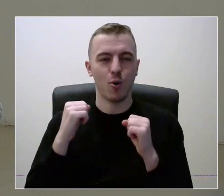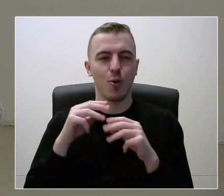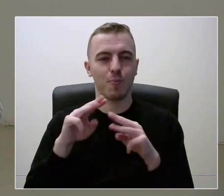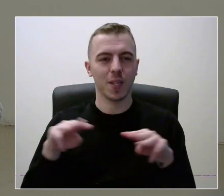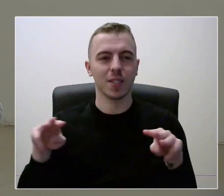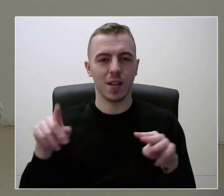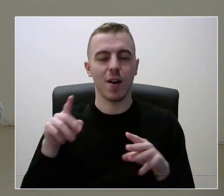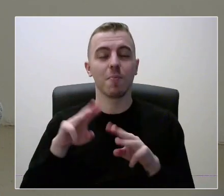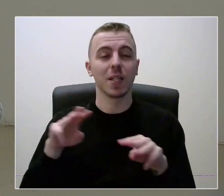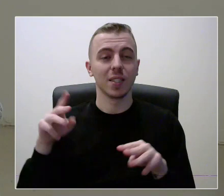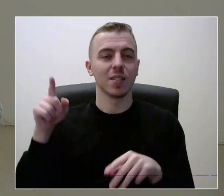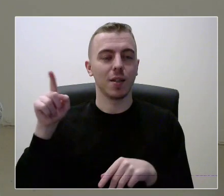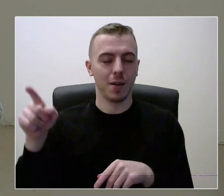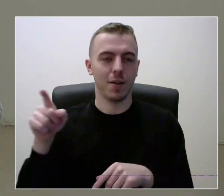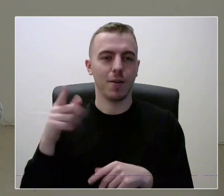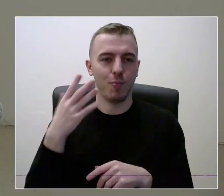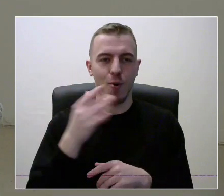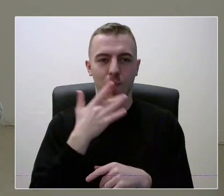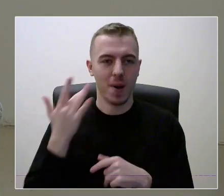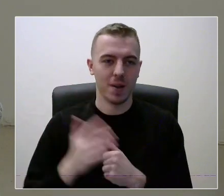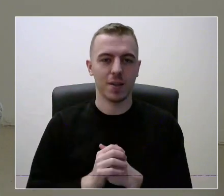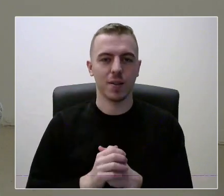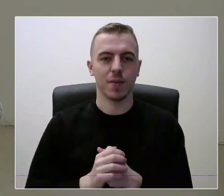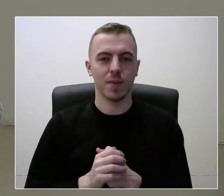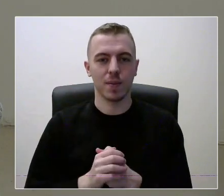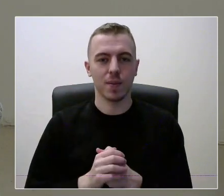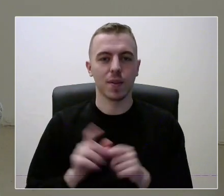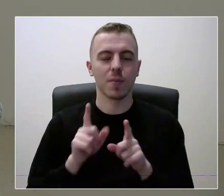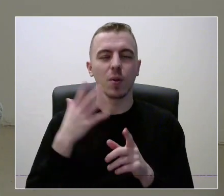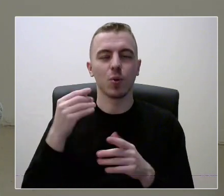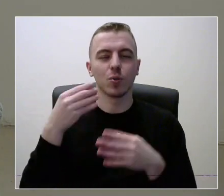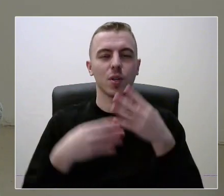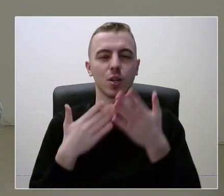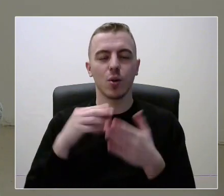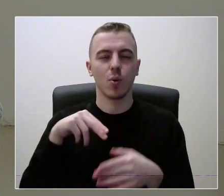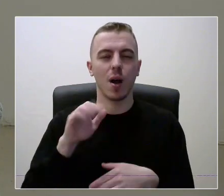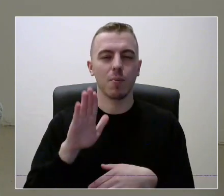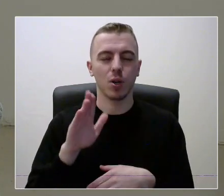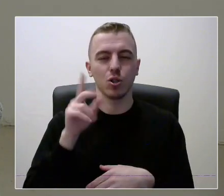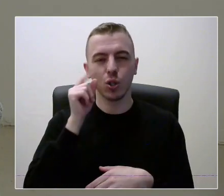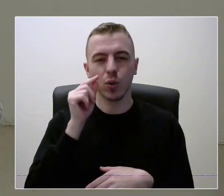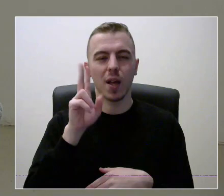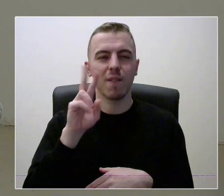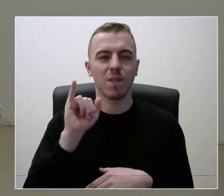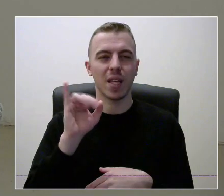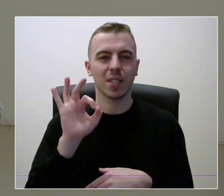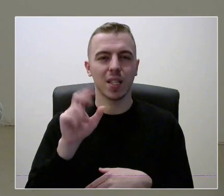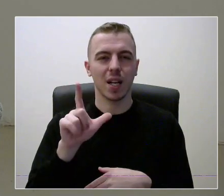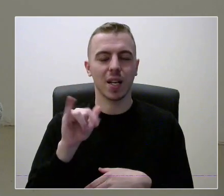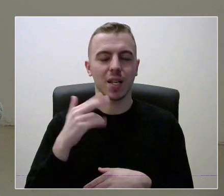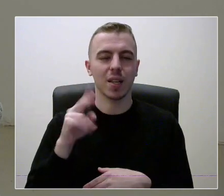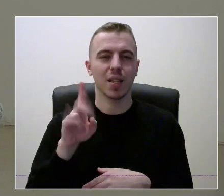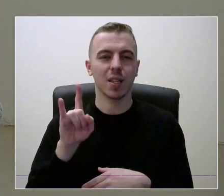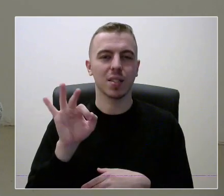jūsų partijos. Jūsų sąraše taip pat yra UAB Šilutės veislininkystė direktorius. Tai irgi paskirtas dabar